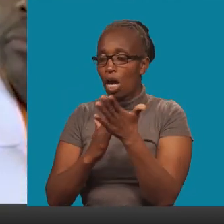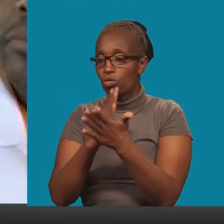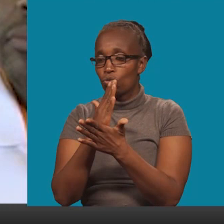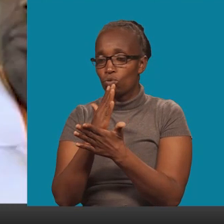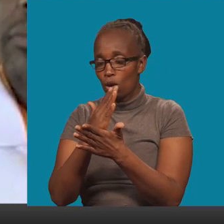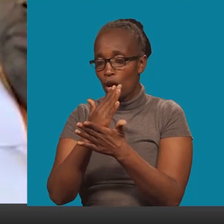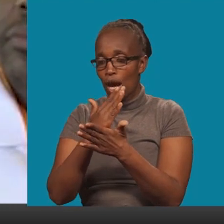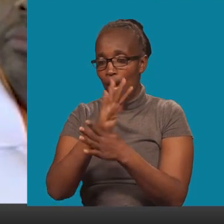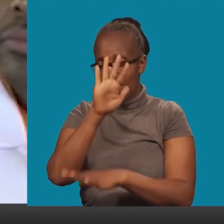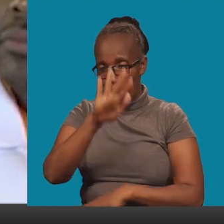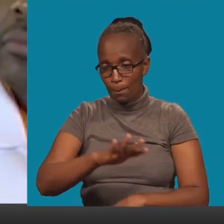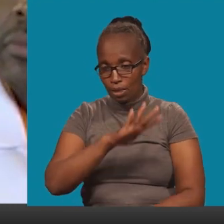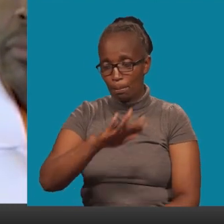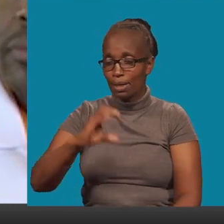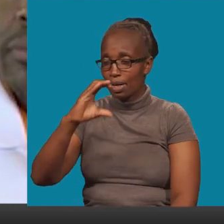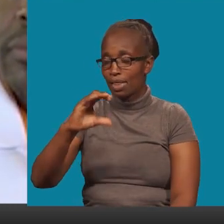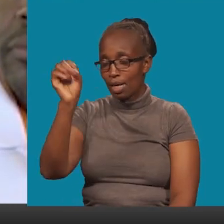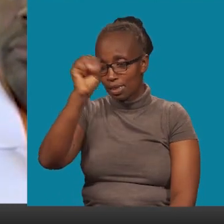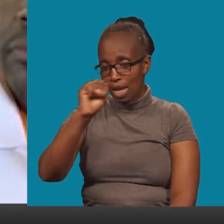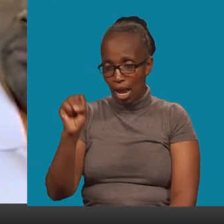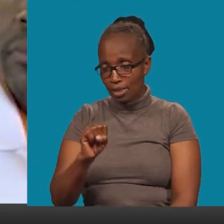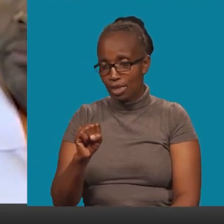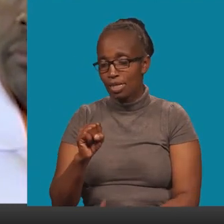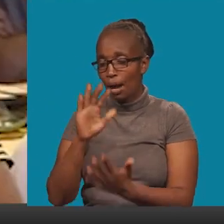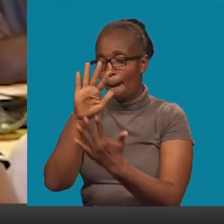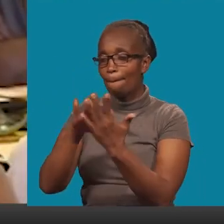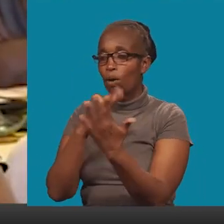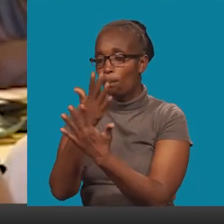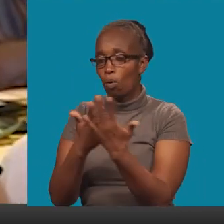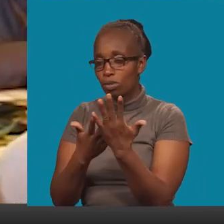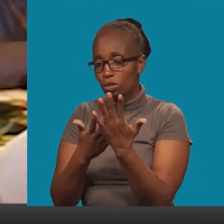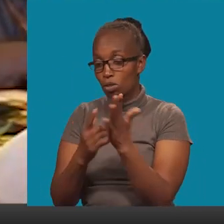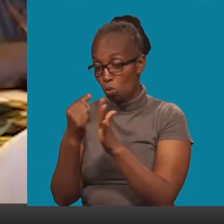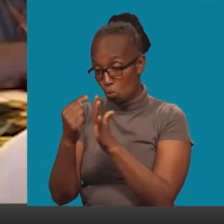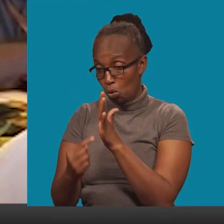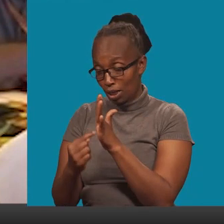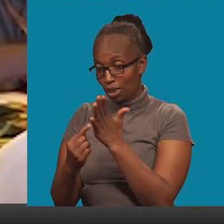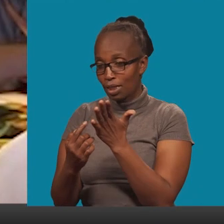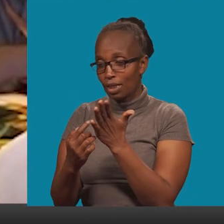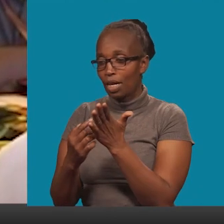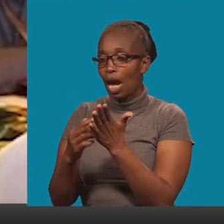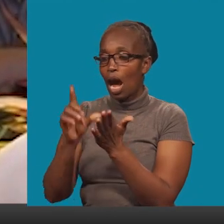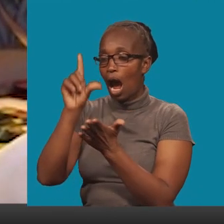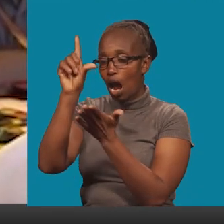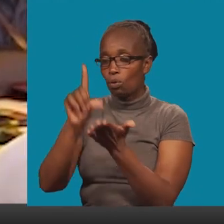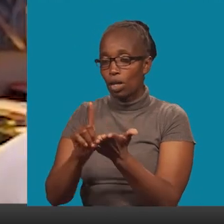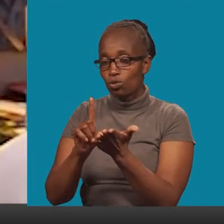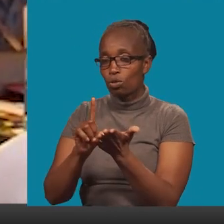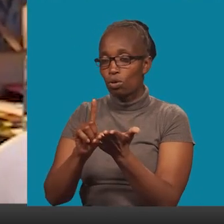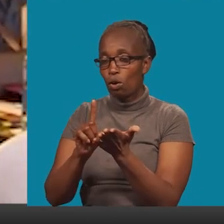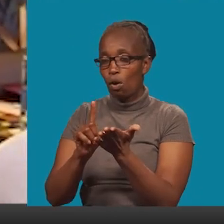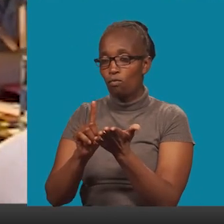makadirio ya bajeti katika majengo ya bunge wiki iliyopita, waziri wa fedha Njuguna Ndungu alipendekeza kuidhinisha kwa shilingi